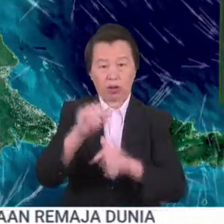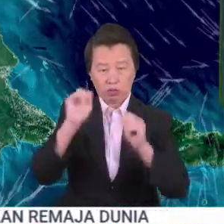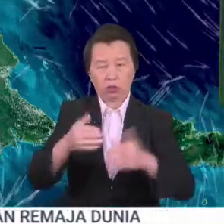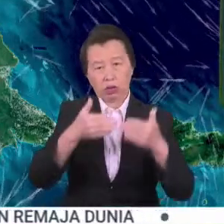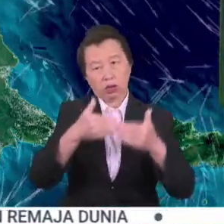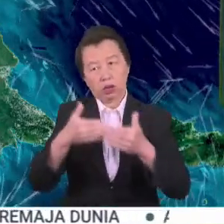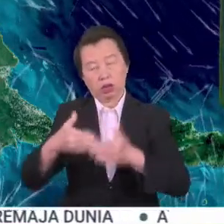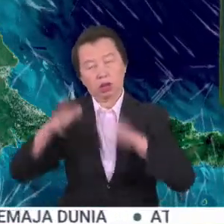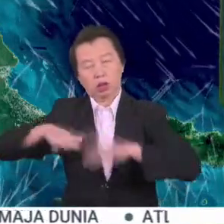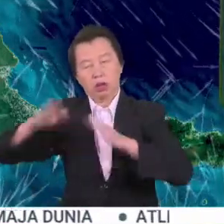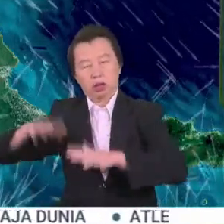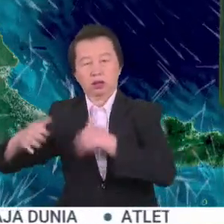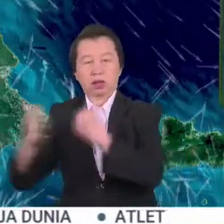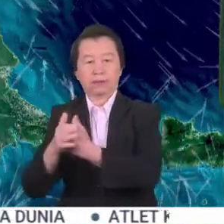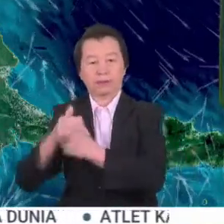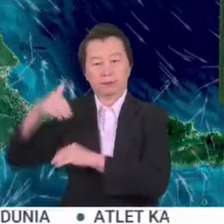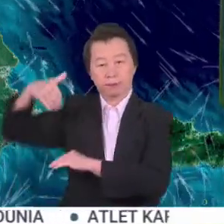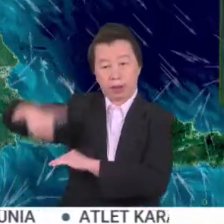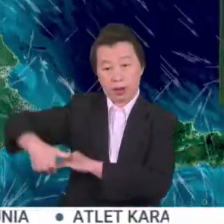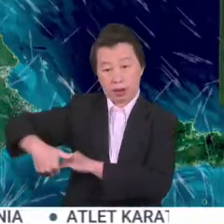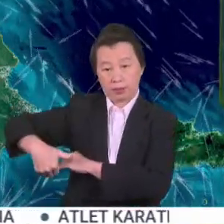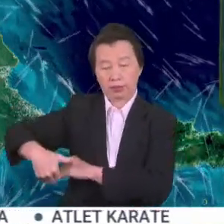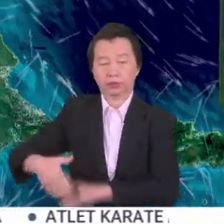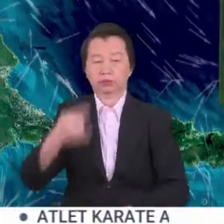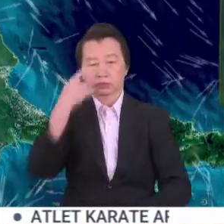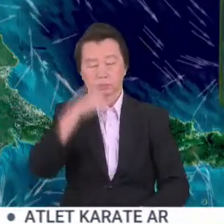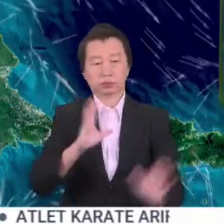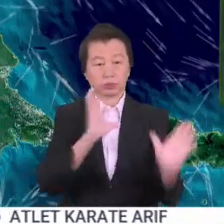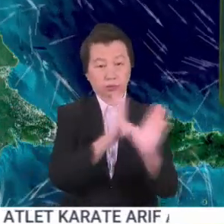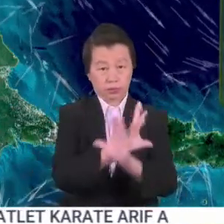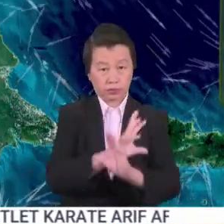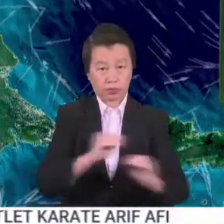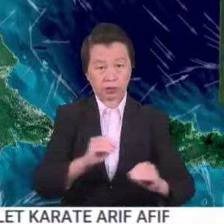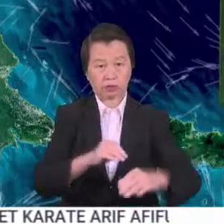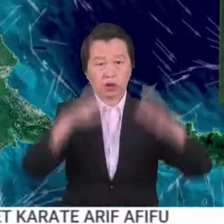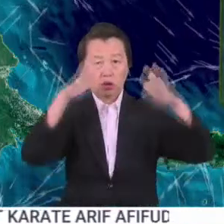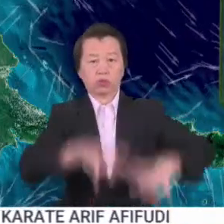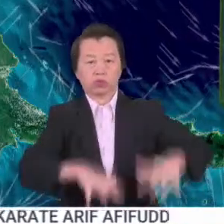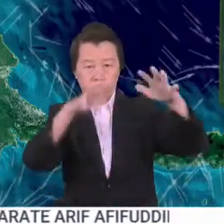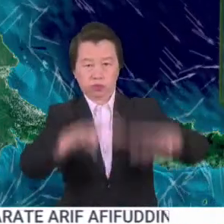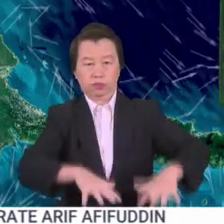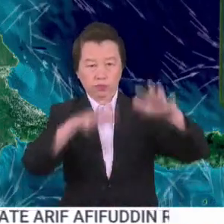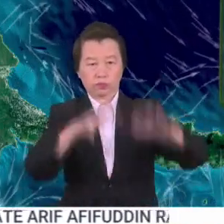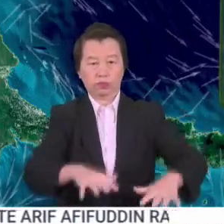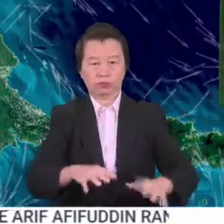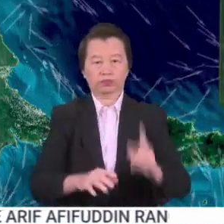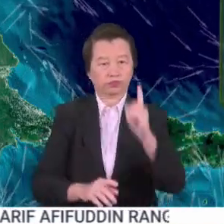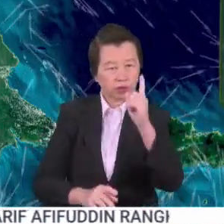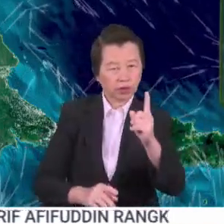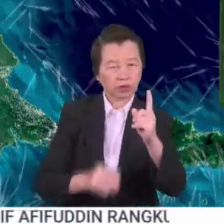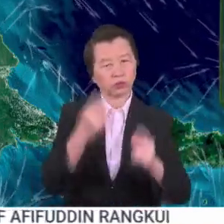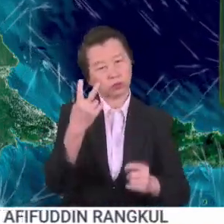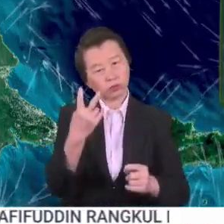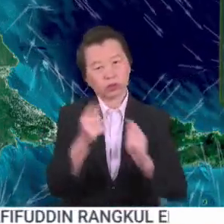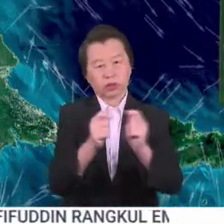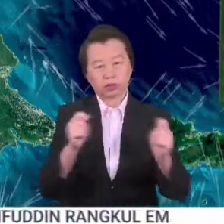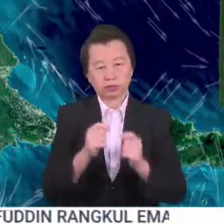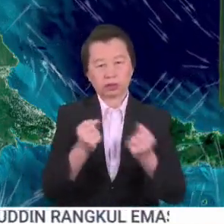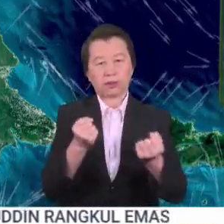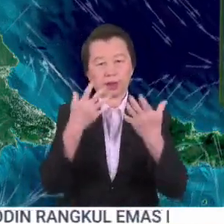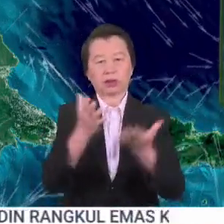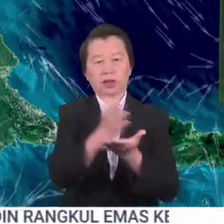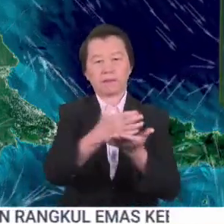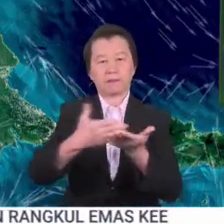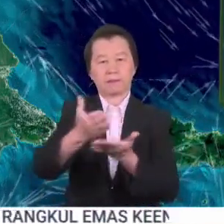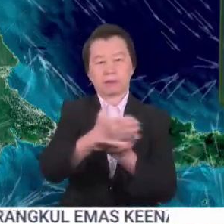berlanjutan sehingga ke malam baik bagi negeri Sarawak hujan berser petir kini sedang berlaku di satu dua tempat di kebanyakan